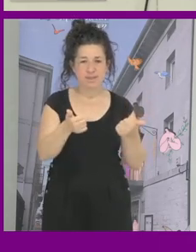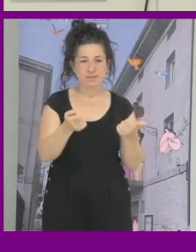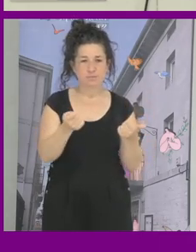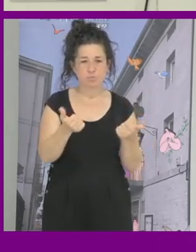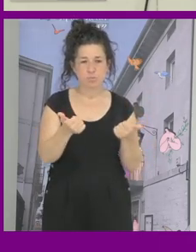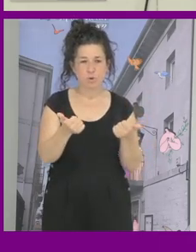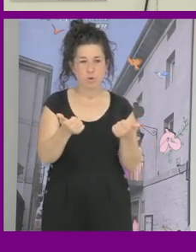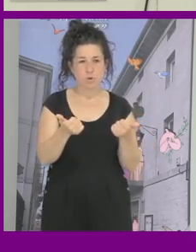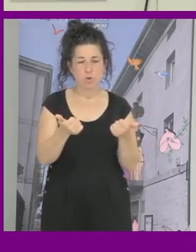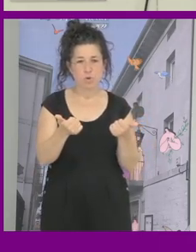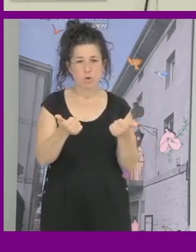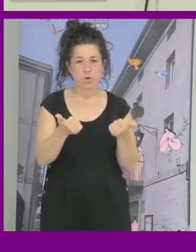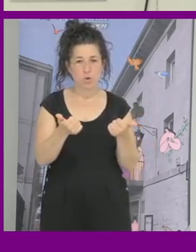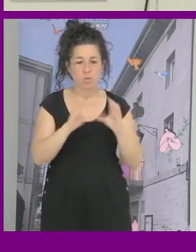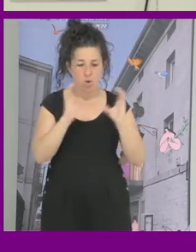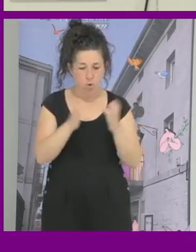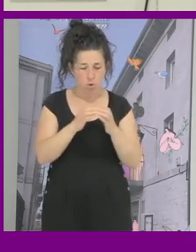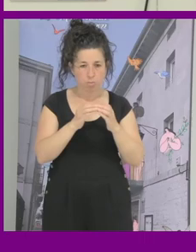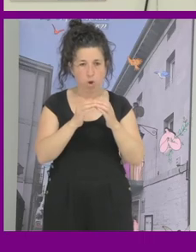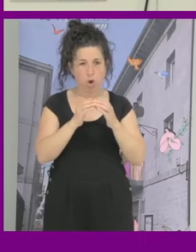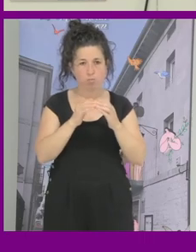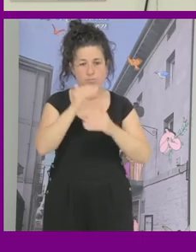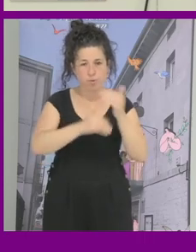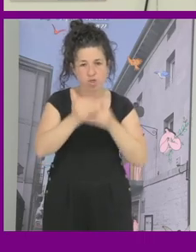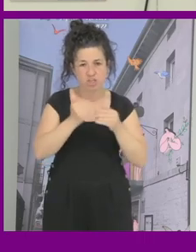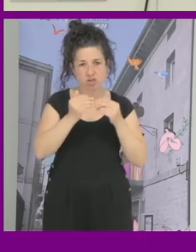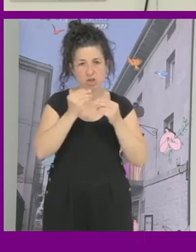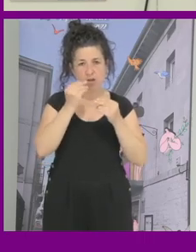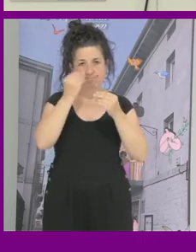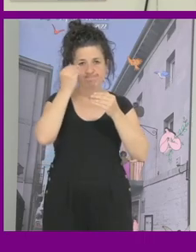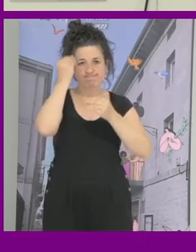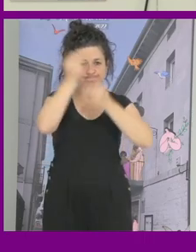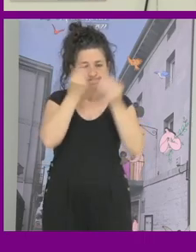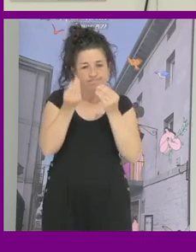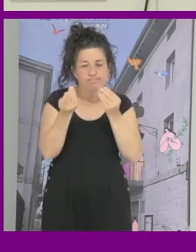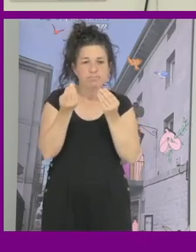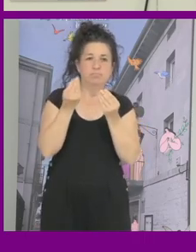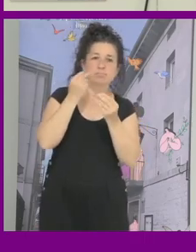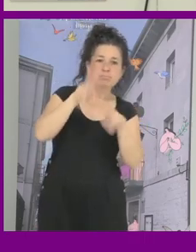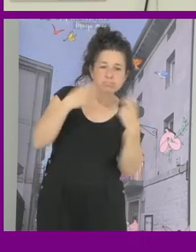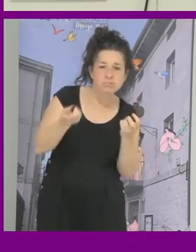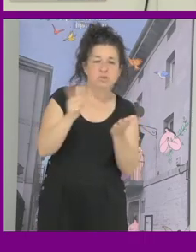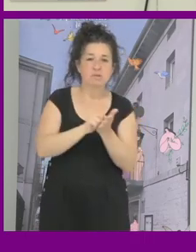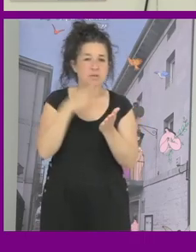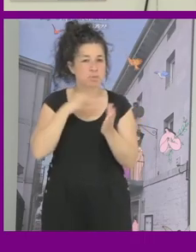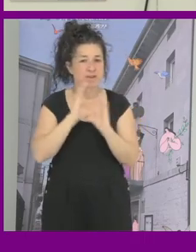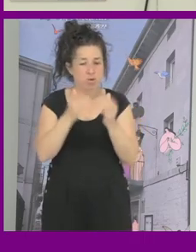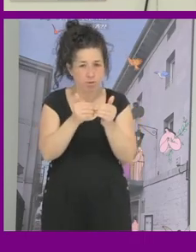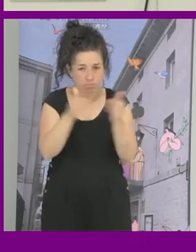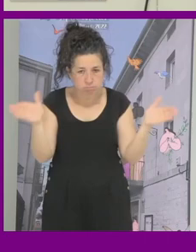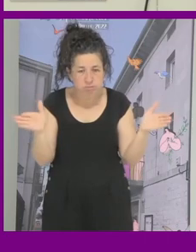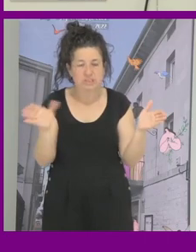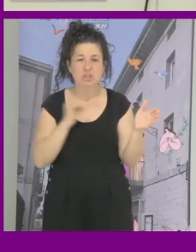taldearen birplanteatze prozesu bat eta litekena da taldea irekitzea. Orduan interesa baduzue, jarri harremanetan